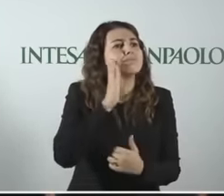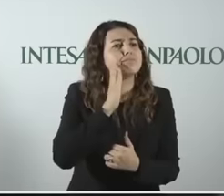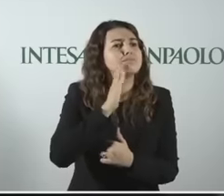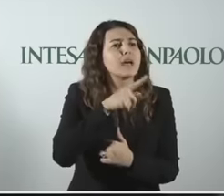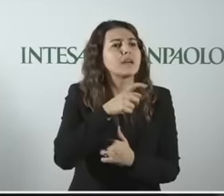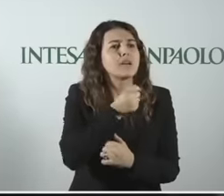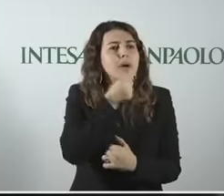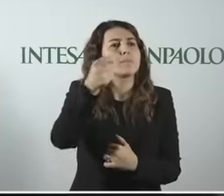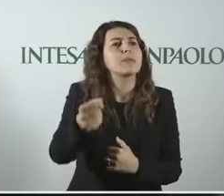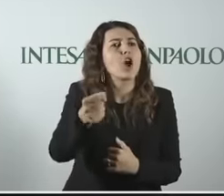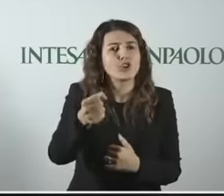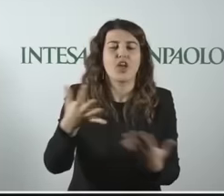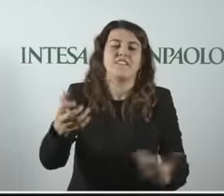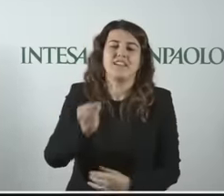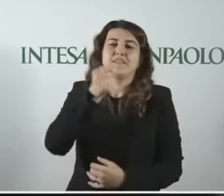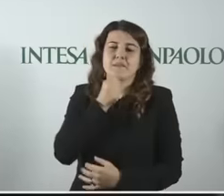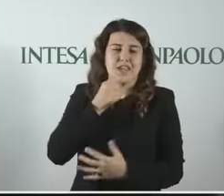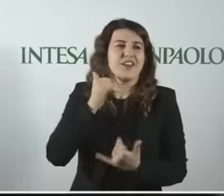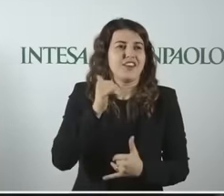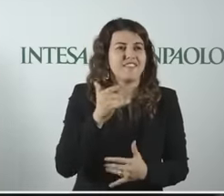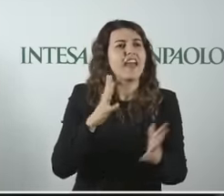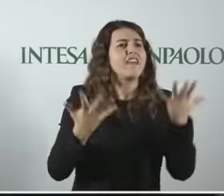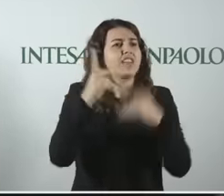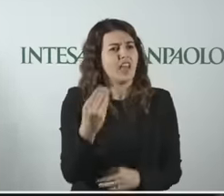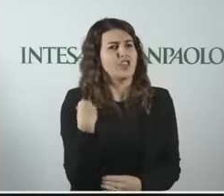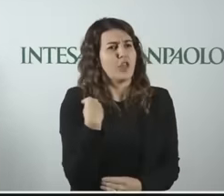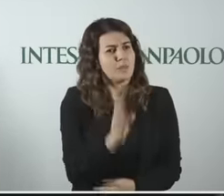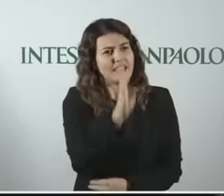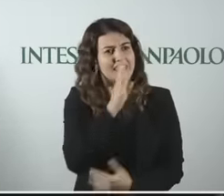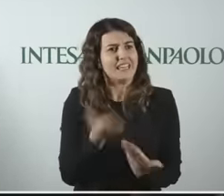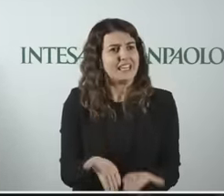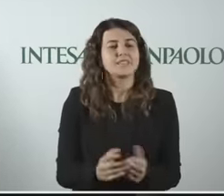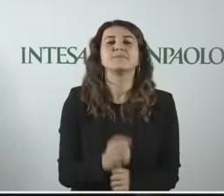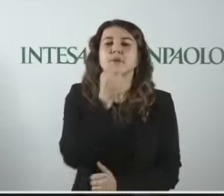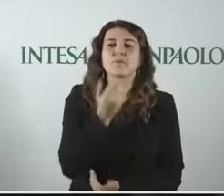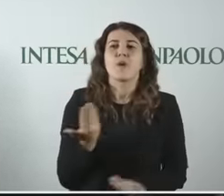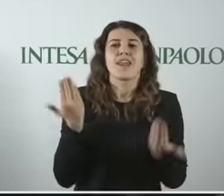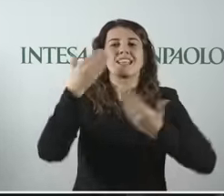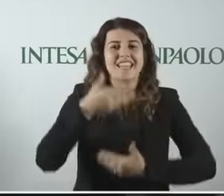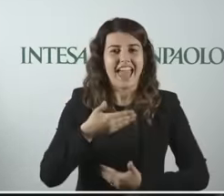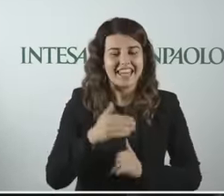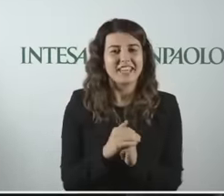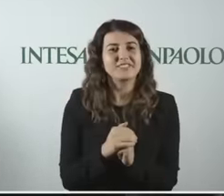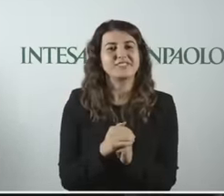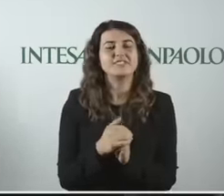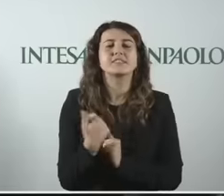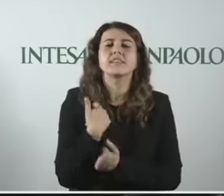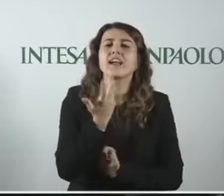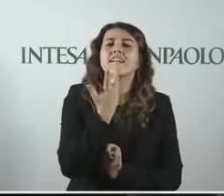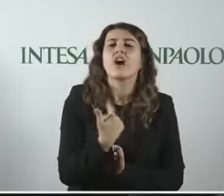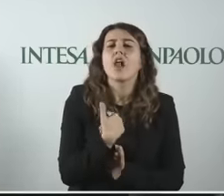Ecco arriva lato così finalmente sentiamo una domanda dal vivo buonasera buonasera e io volevo